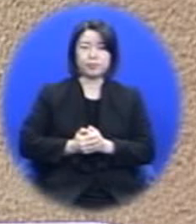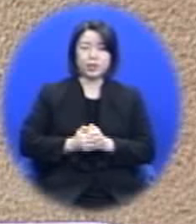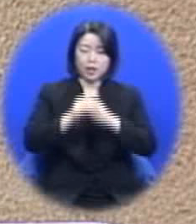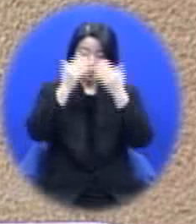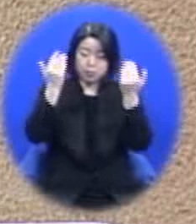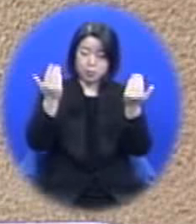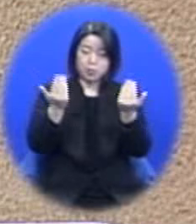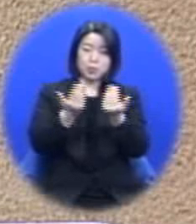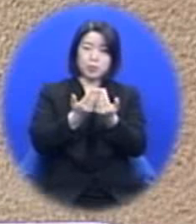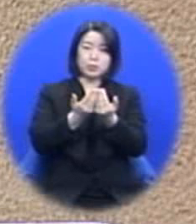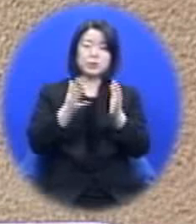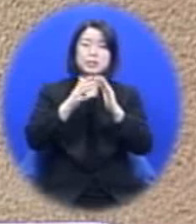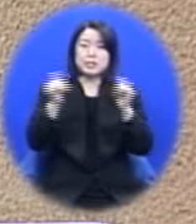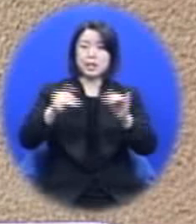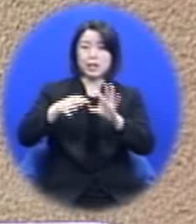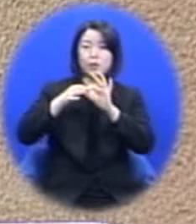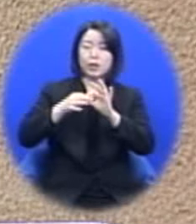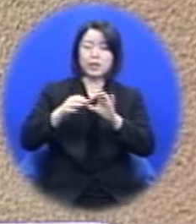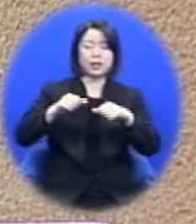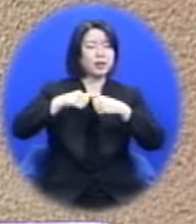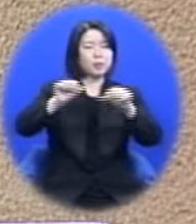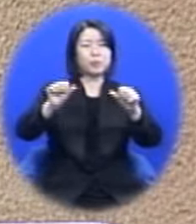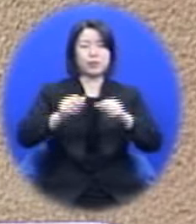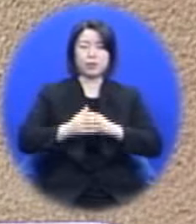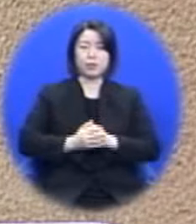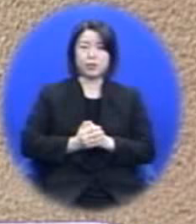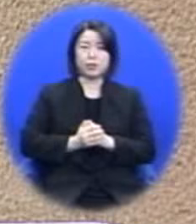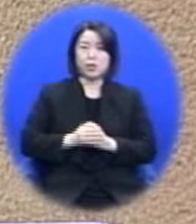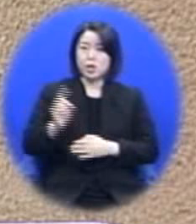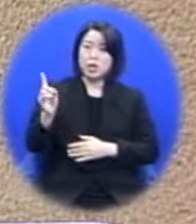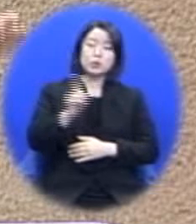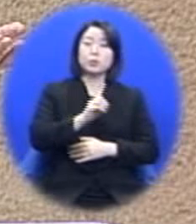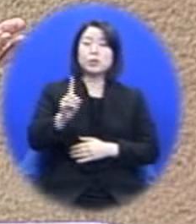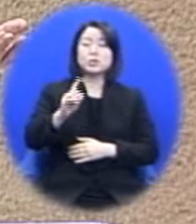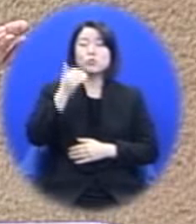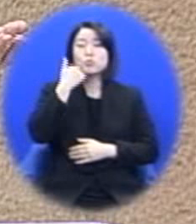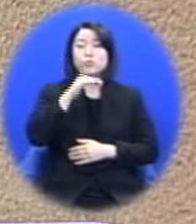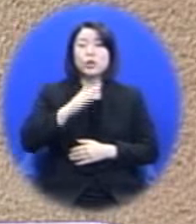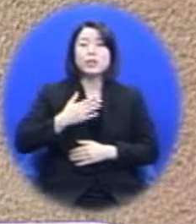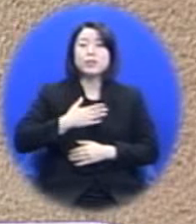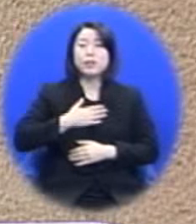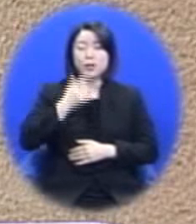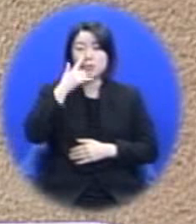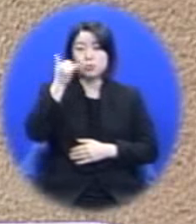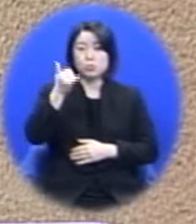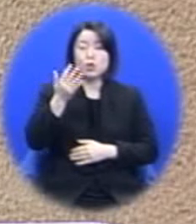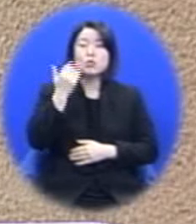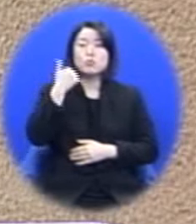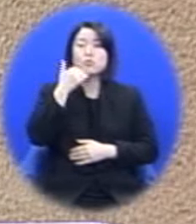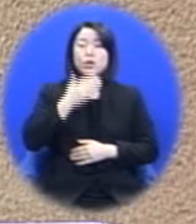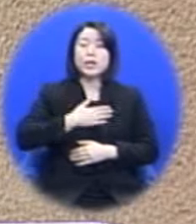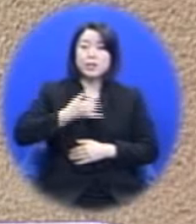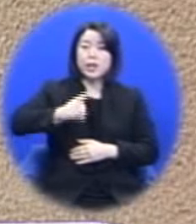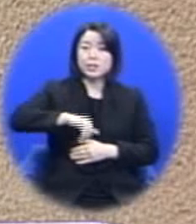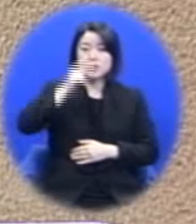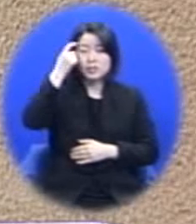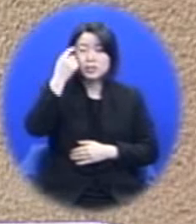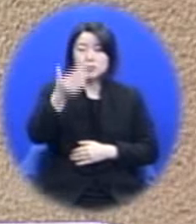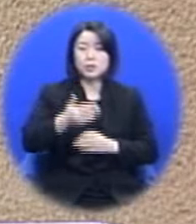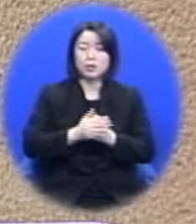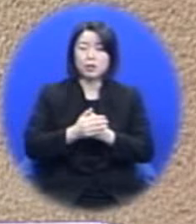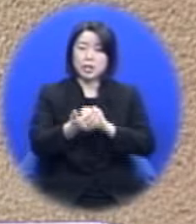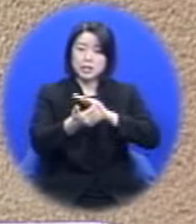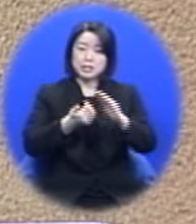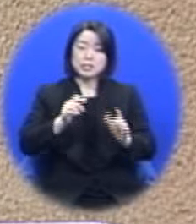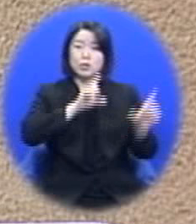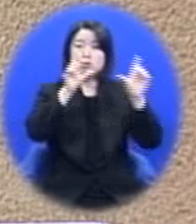모든 인간관계가 다 깨져버립니다. 도대체 누가 내 부모예요? 누가 내 자식이에요? 전생에